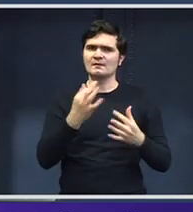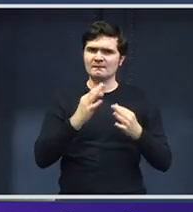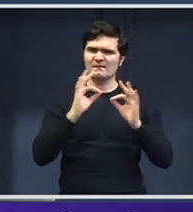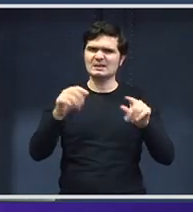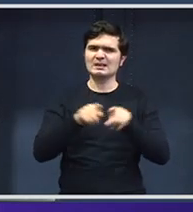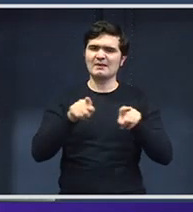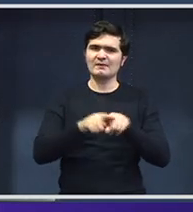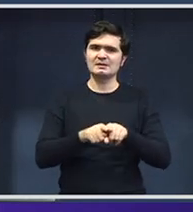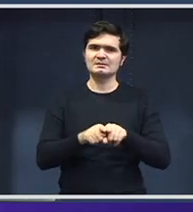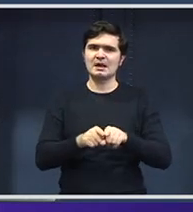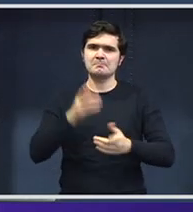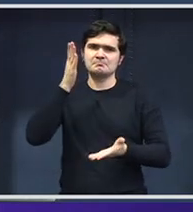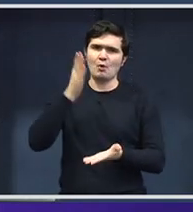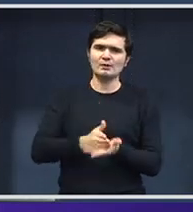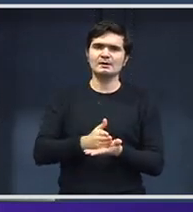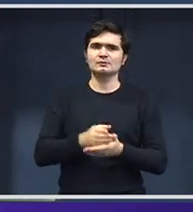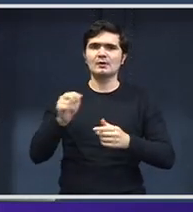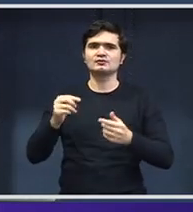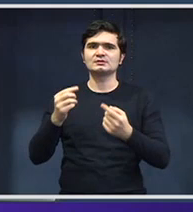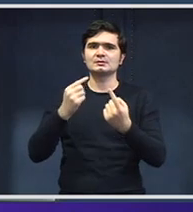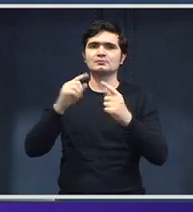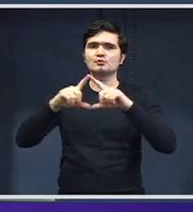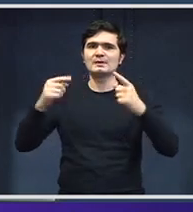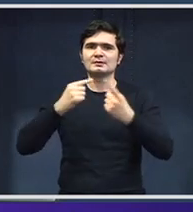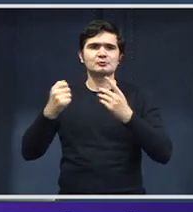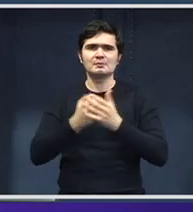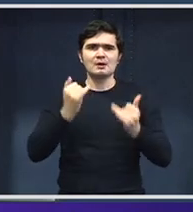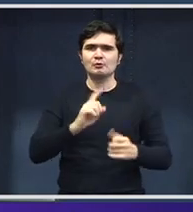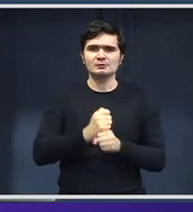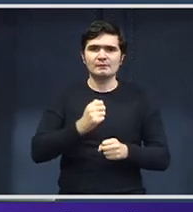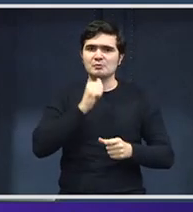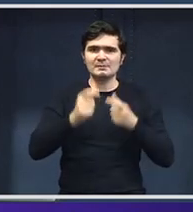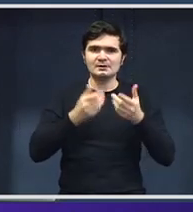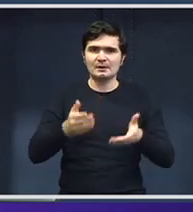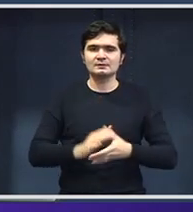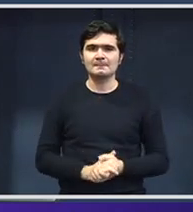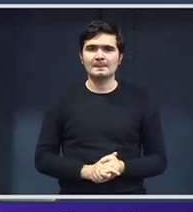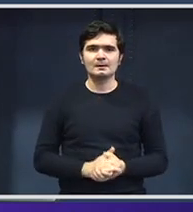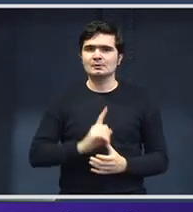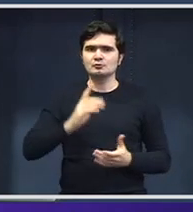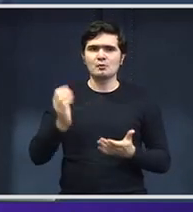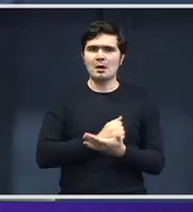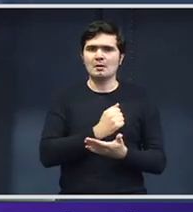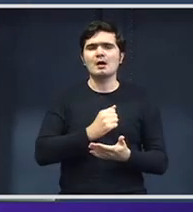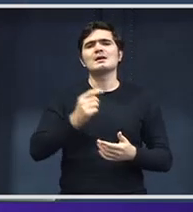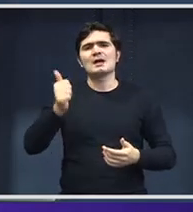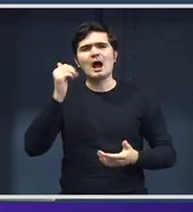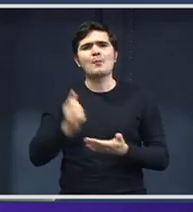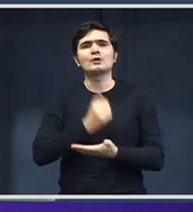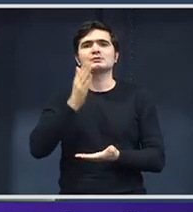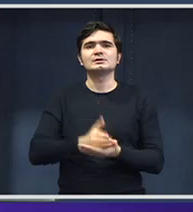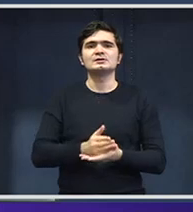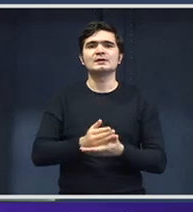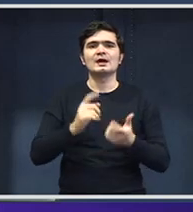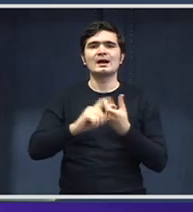subiect despre care autoritățile de aici din București până acum nu au făcut nimic? Eu am luat o decizie referitoare în atribuțiile